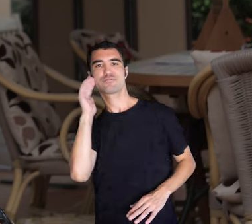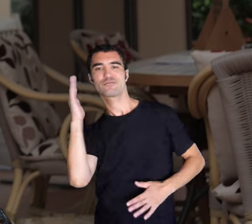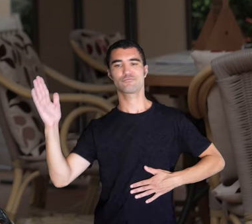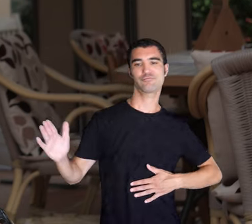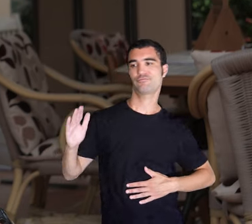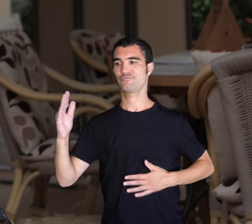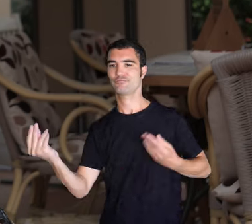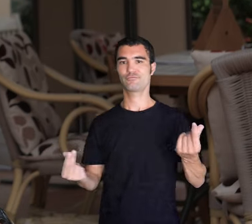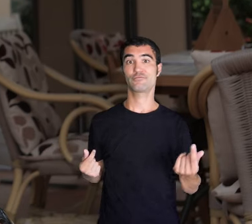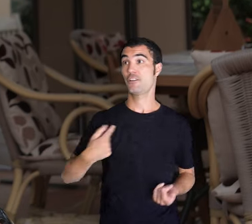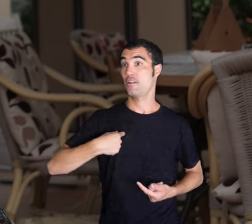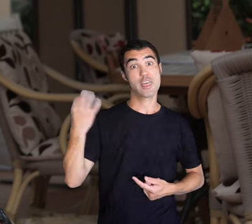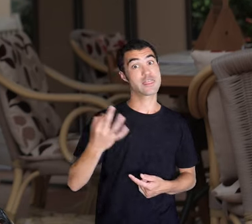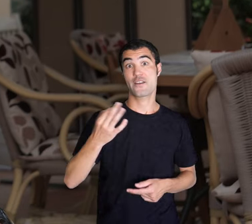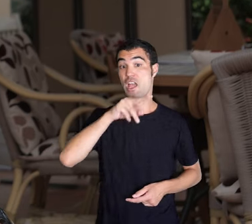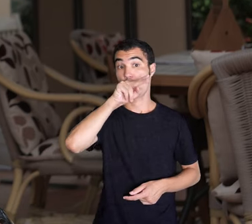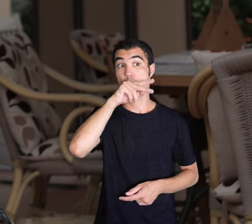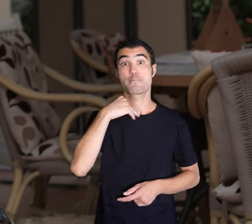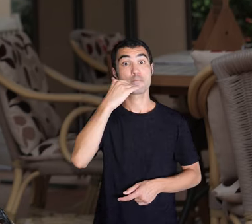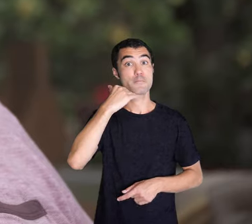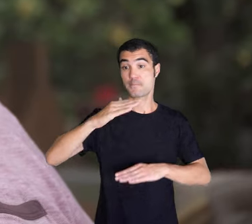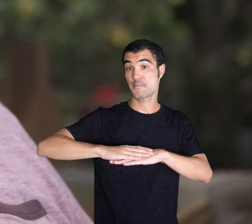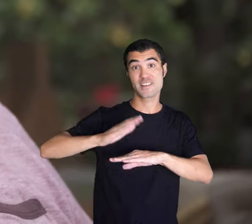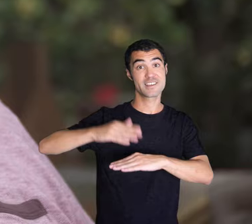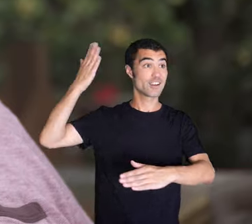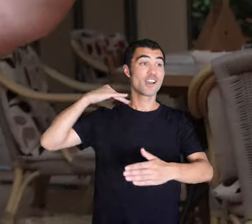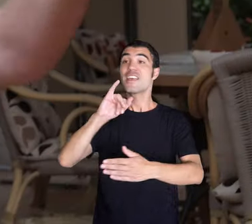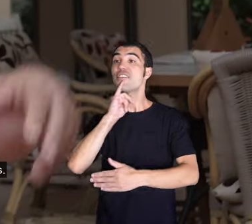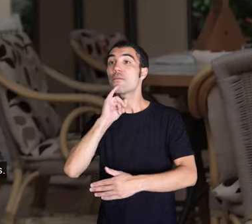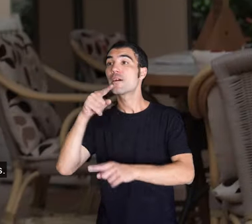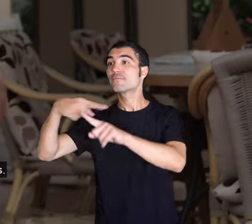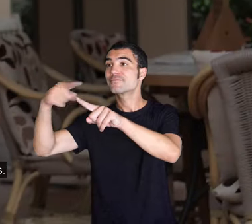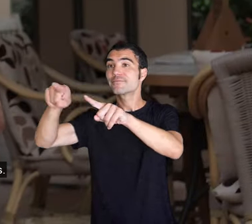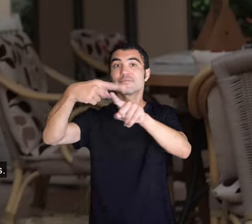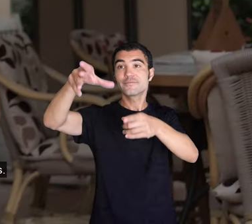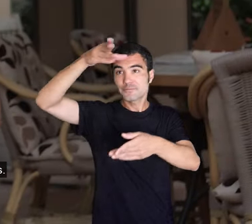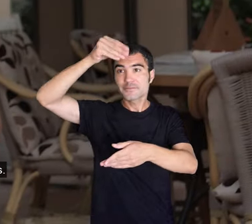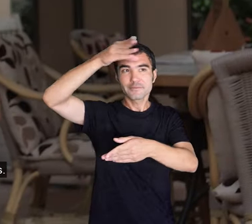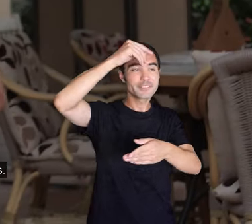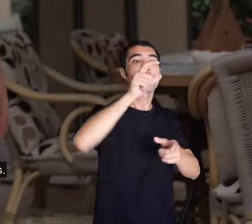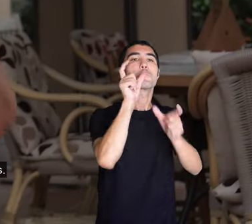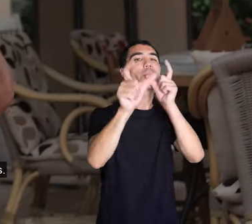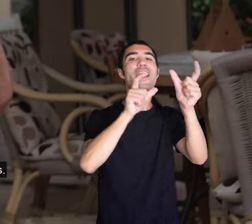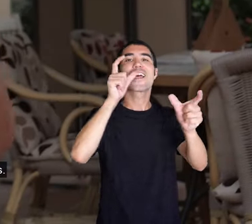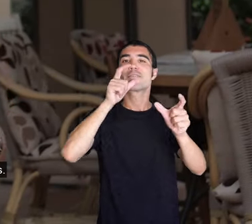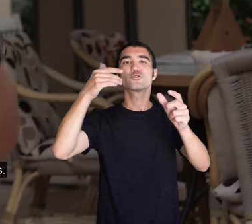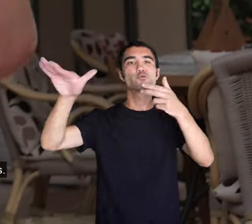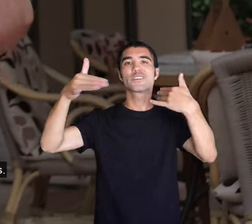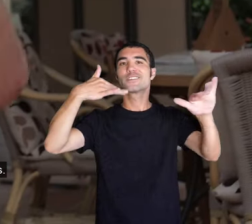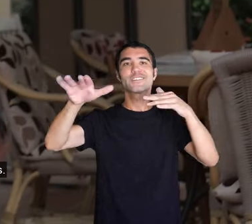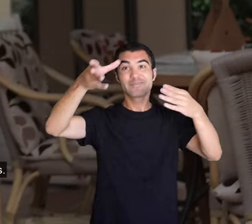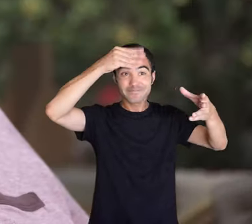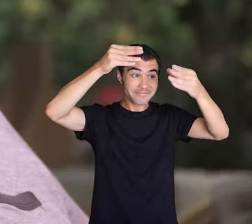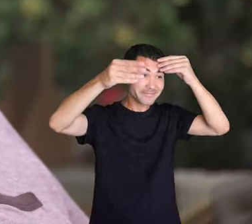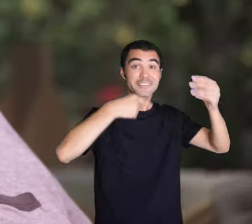havies de saber almenys qualque paraula de tots els idiomes. Anàvem aprenent paraules sueltes i